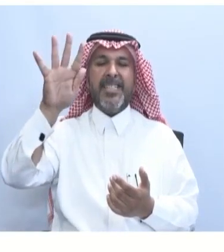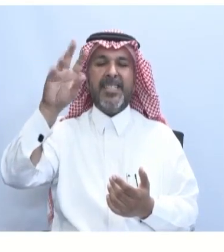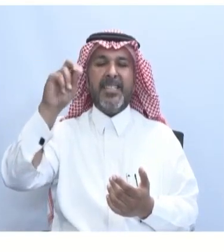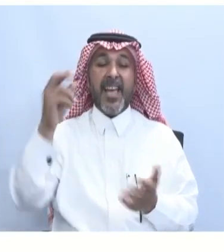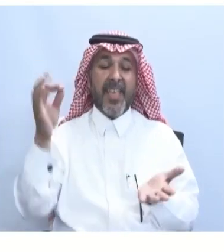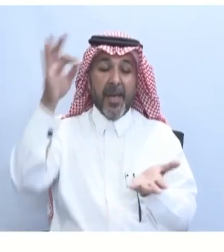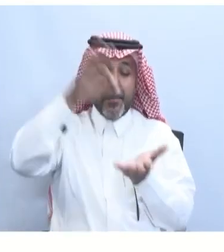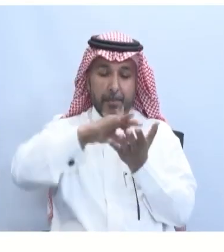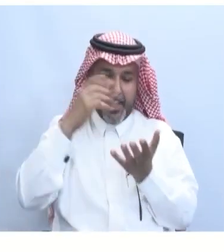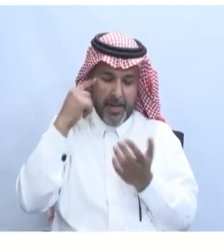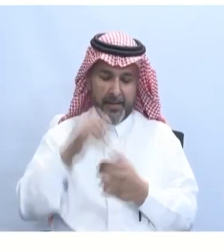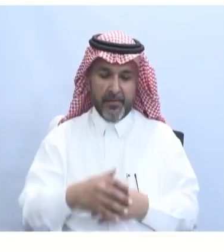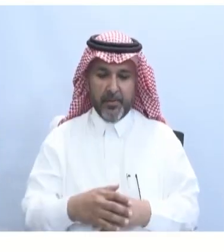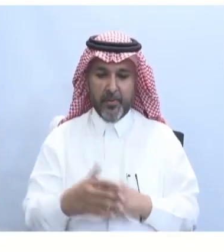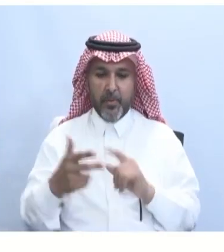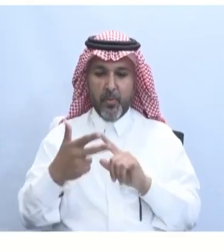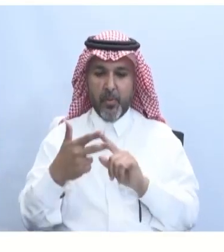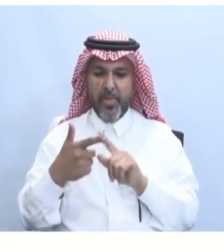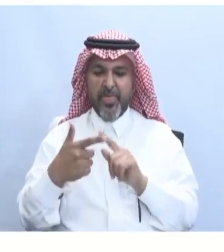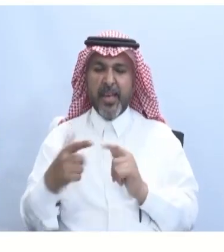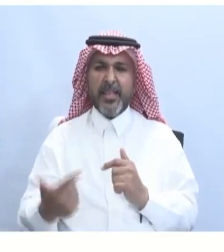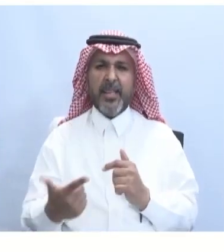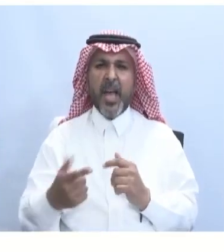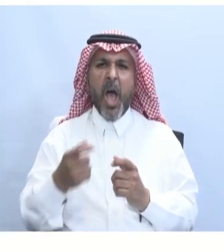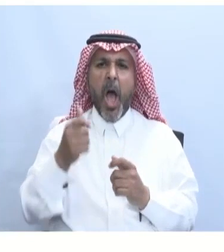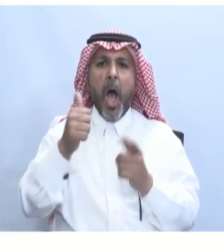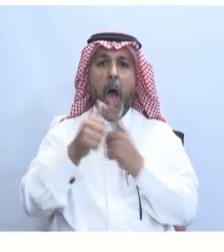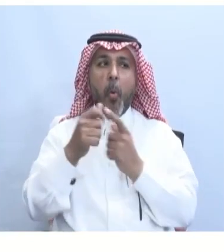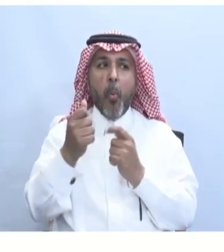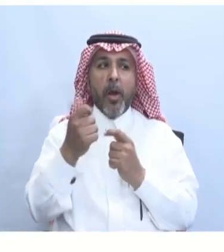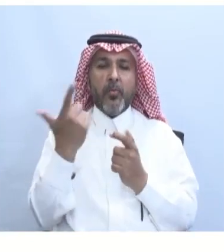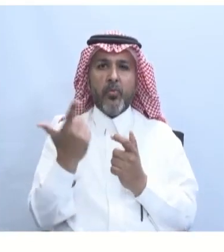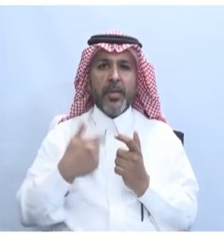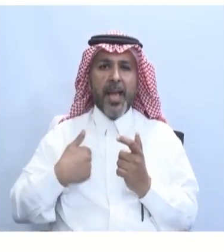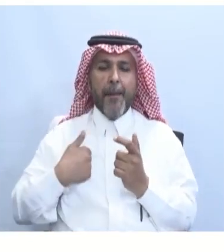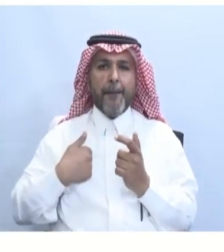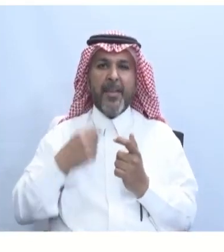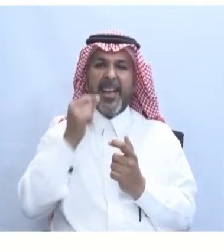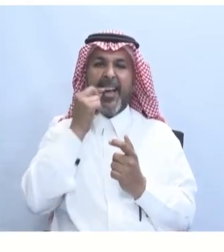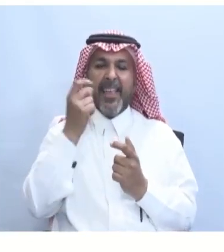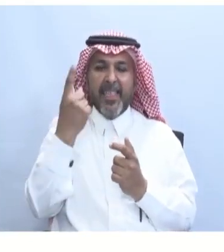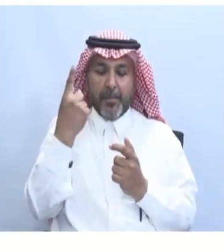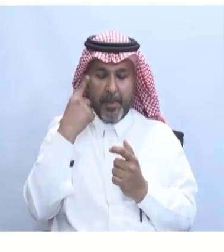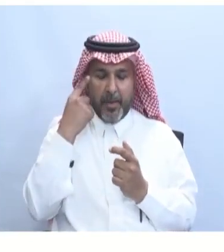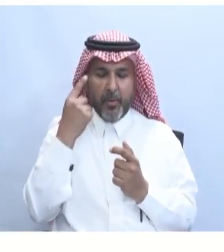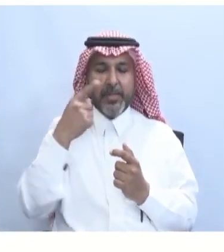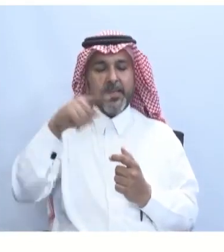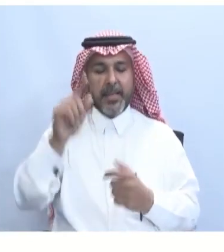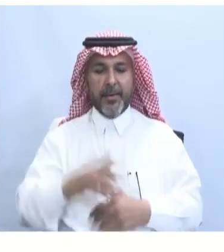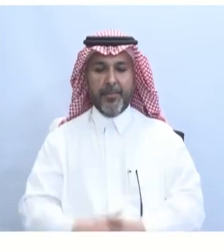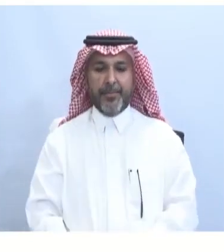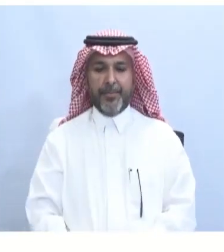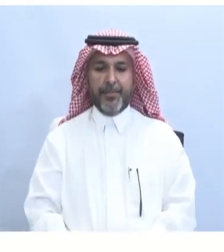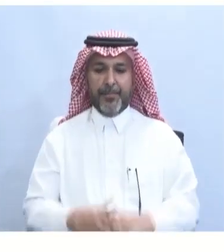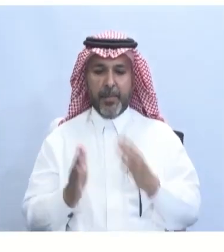صدر اول دينار عربي من الذهب العباره احسنتم العباره صحيحه اكمل